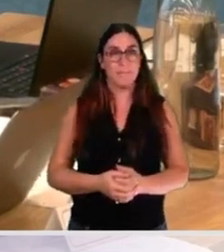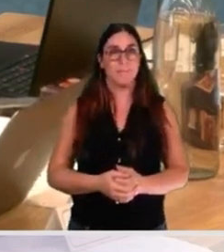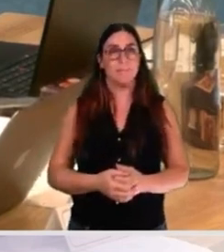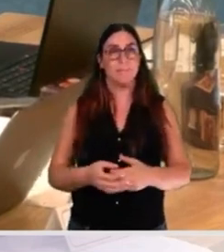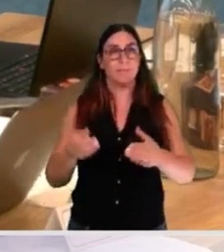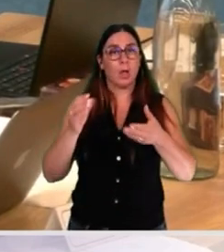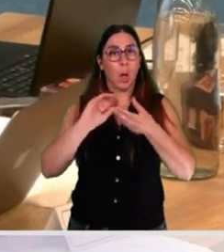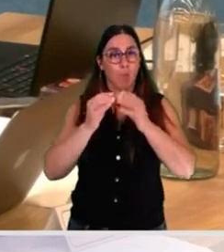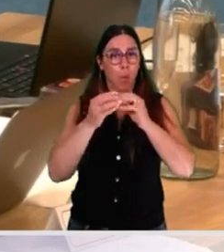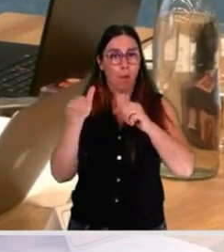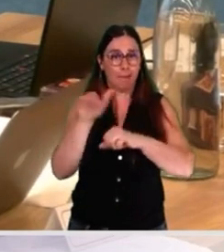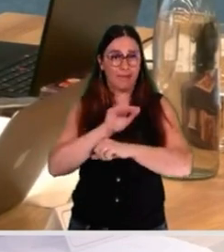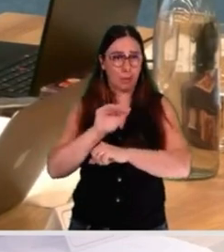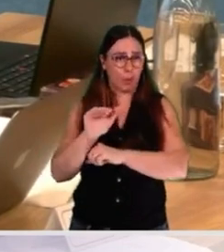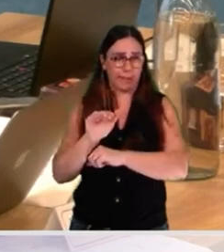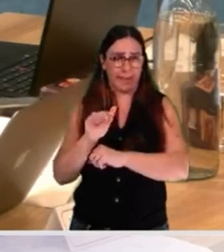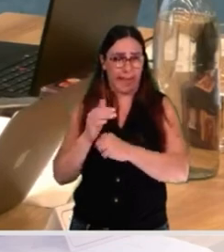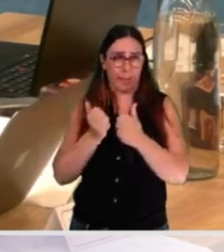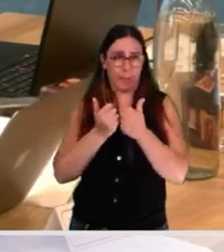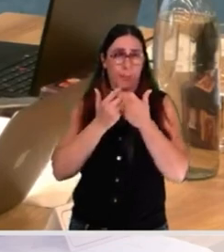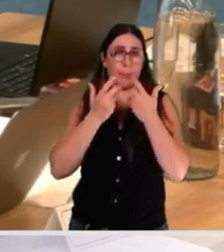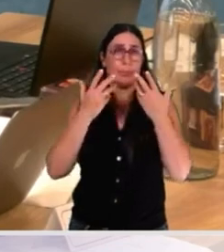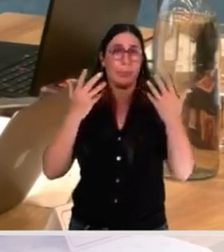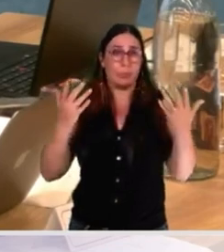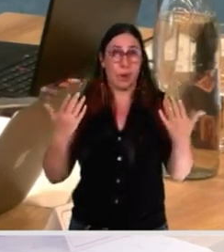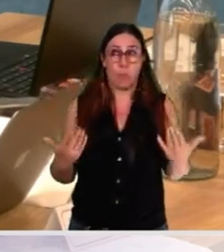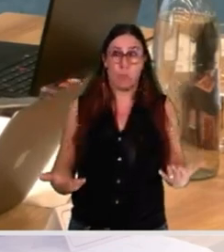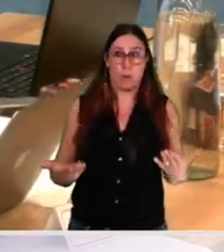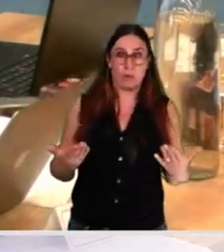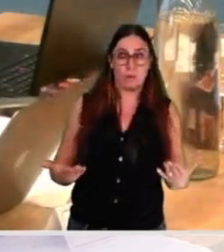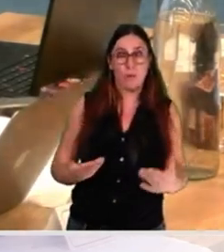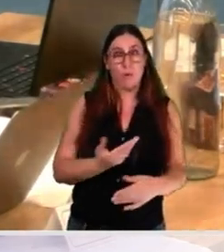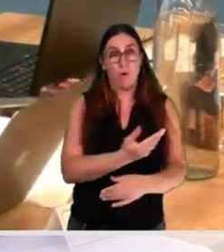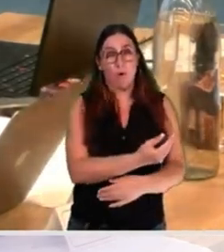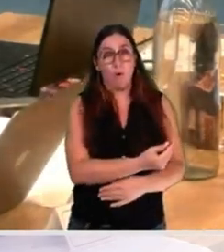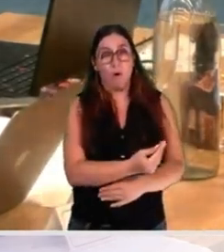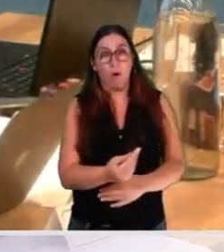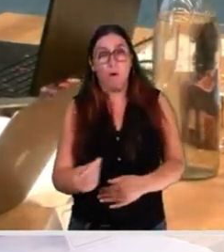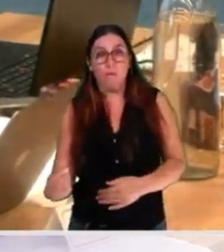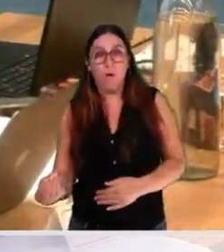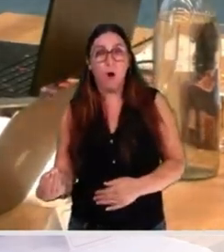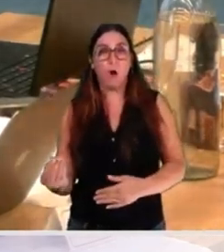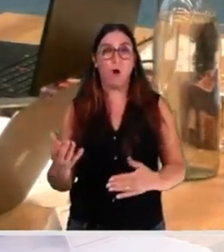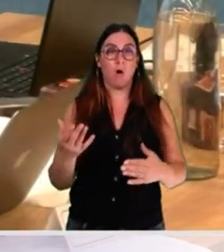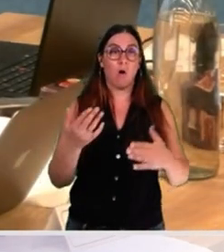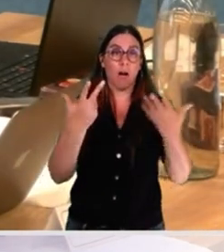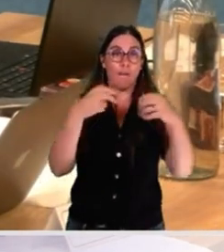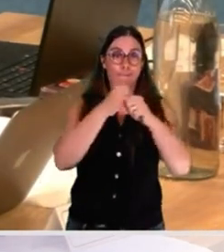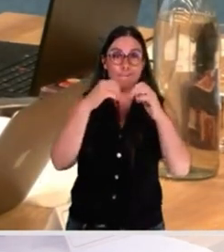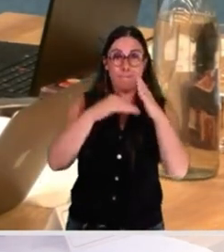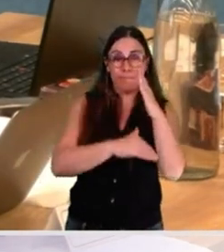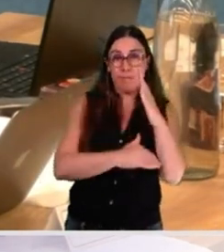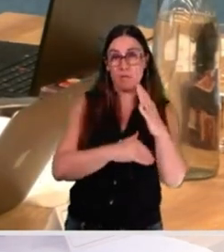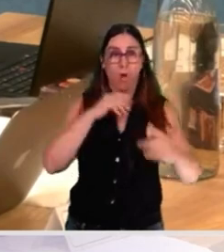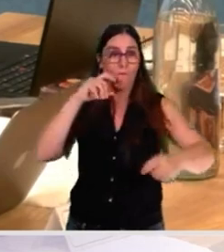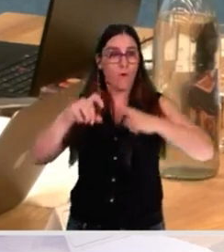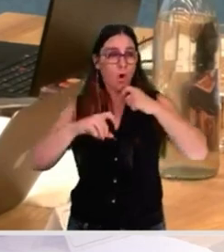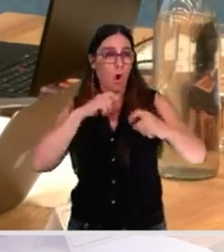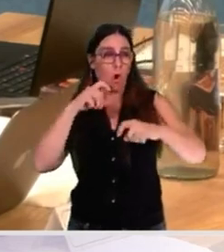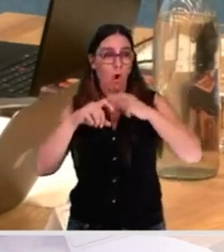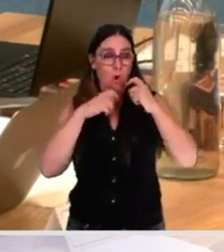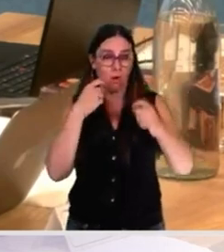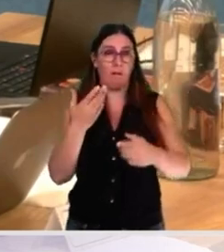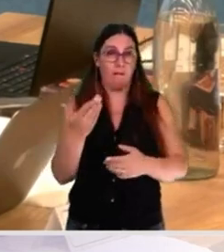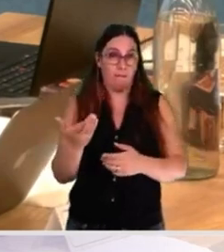problèmes sécuritaires que nous rencontrons aujourd'hui avec des enfants, avec des mineurs violents, ont pour